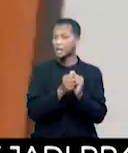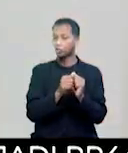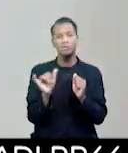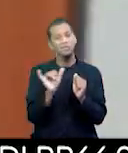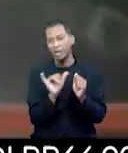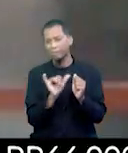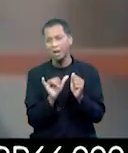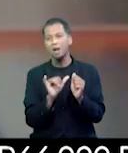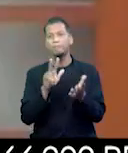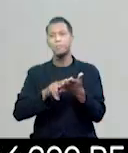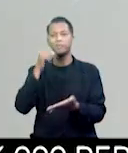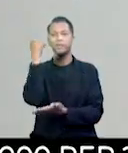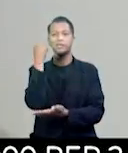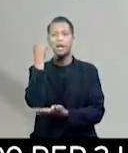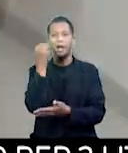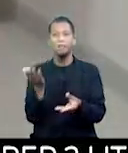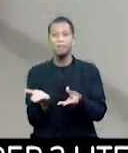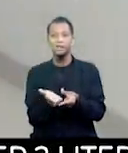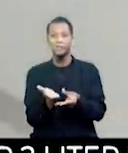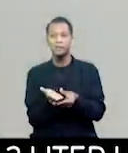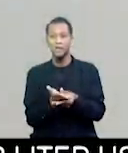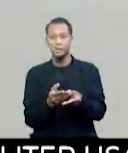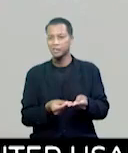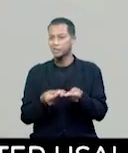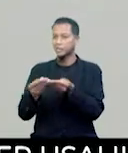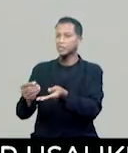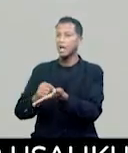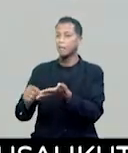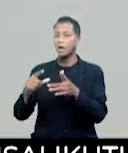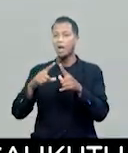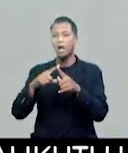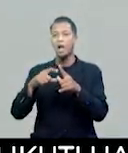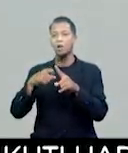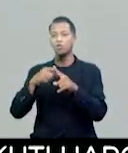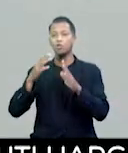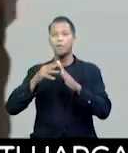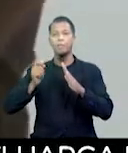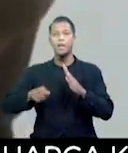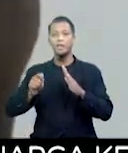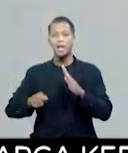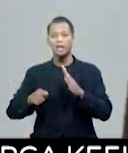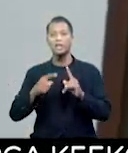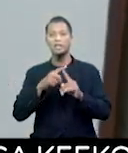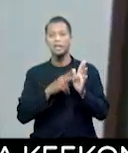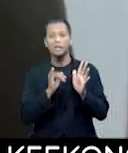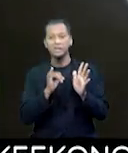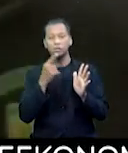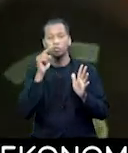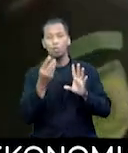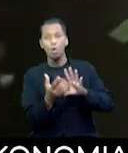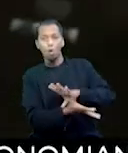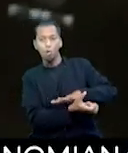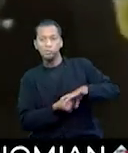dan melimpahkan berkas perkara Brigjen YAK ke pengadilan militer atas keterlibatannya dalam dugaan korupsi dana tabungan wajib perumahan